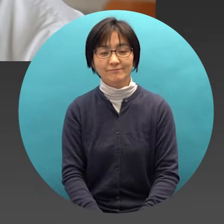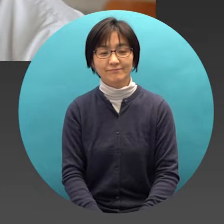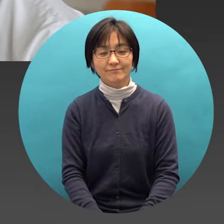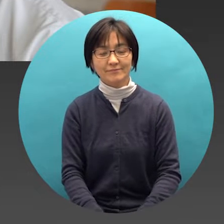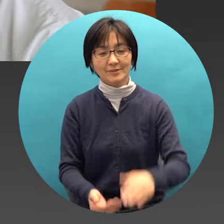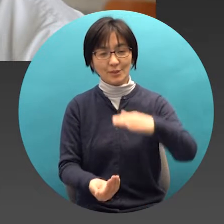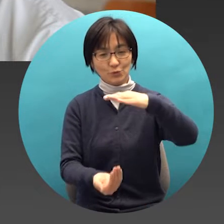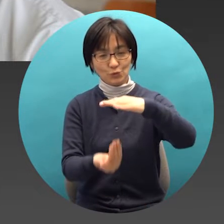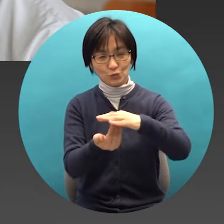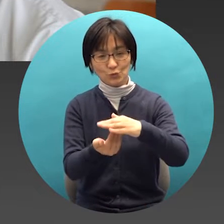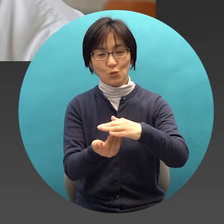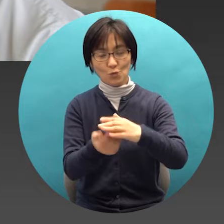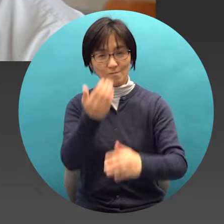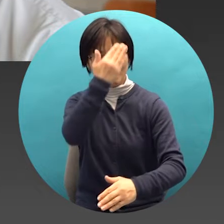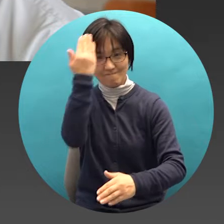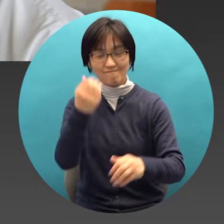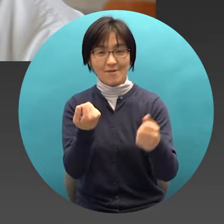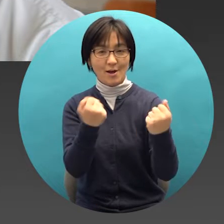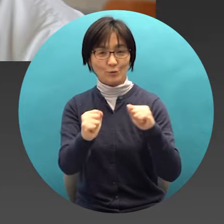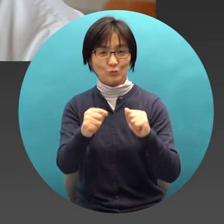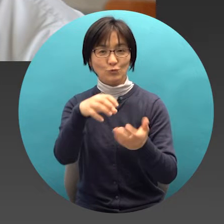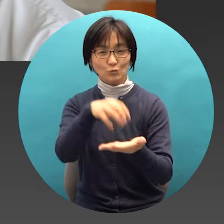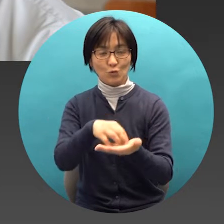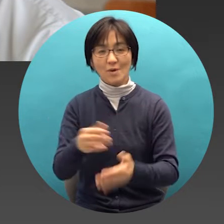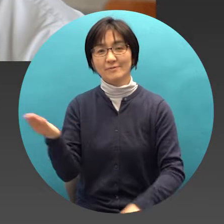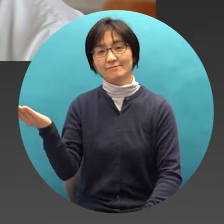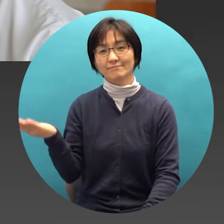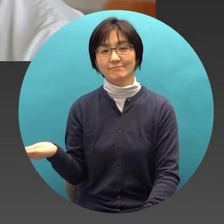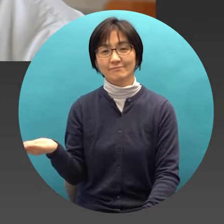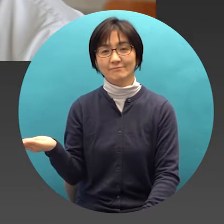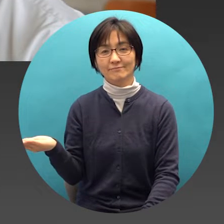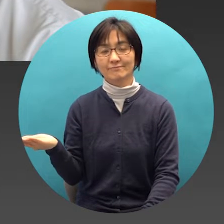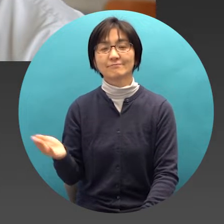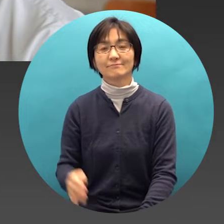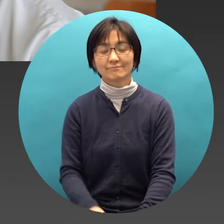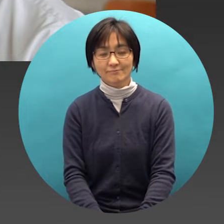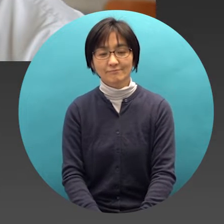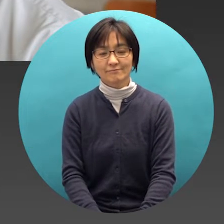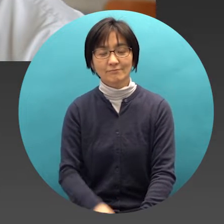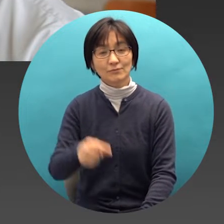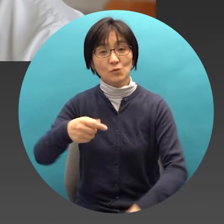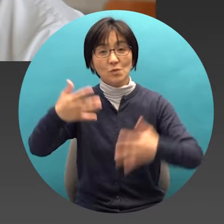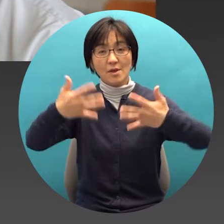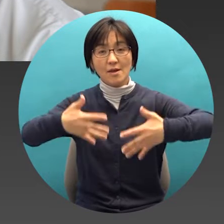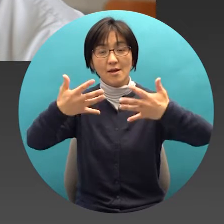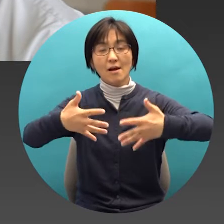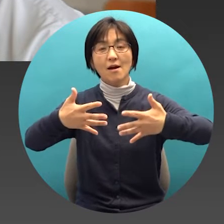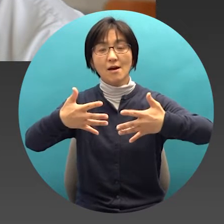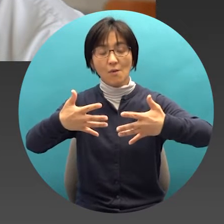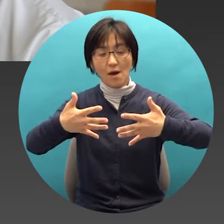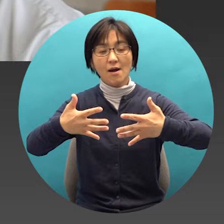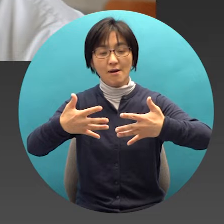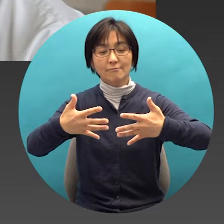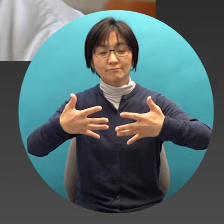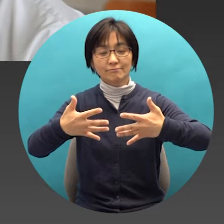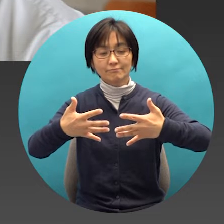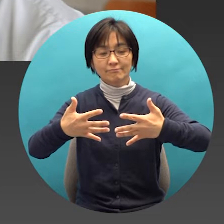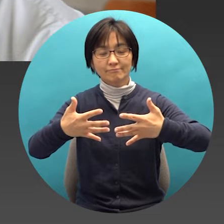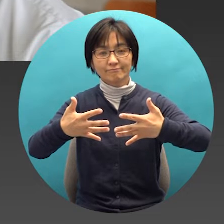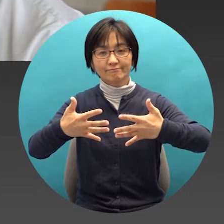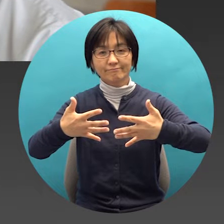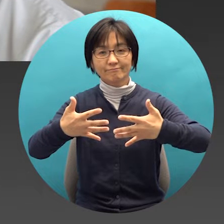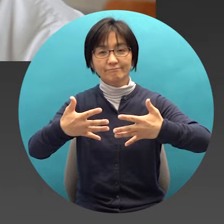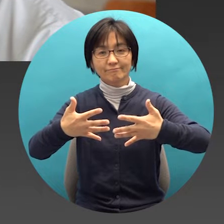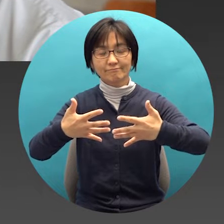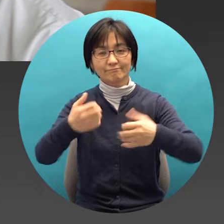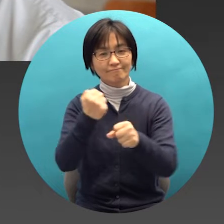最優秀新進俳優賞は堀家和樹さんが受賞されているのですが、こちら出演されている作品は世界は僕らに気